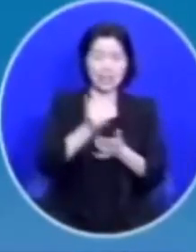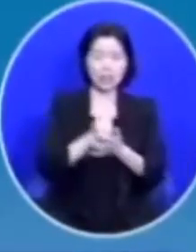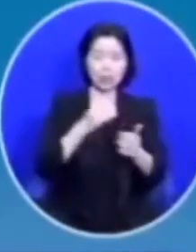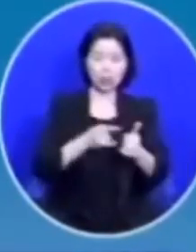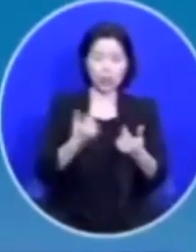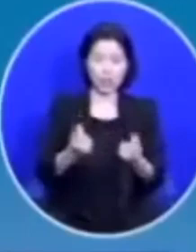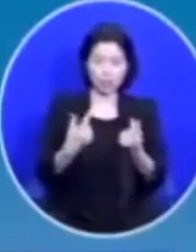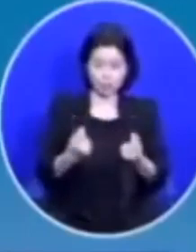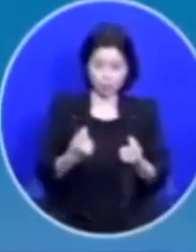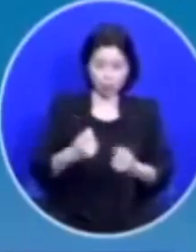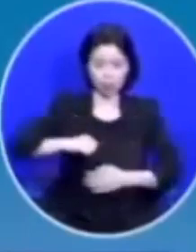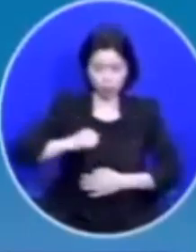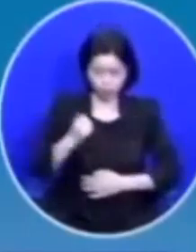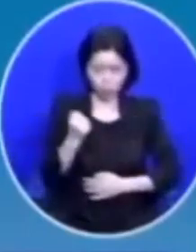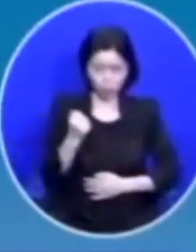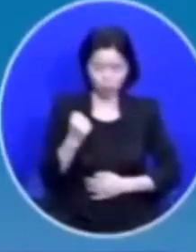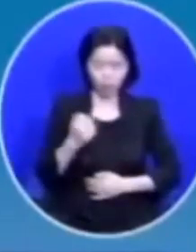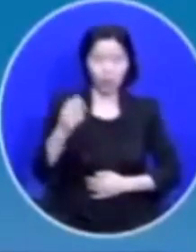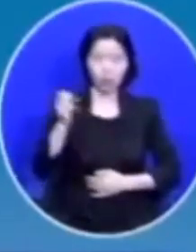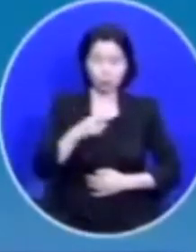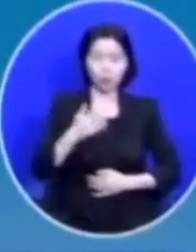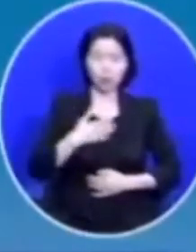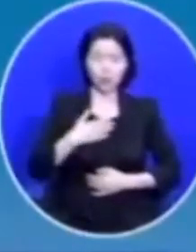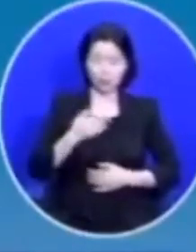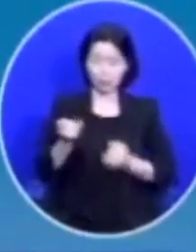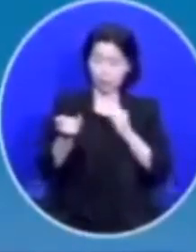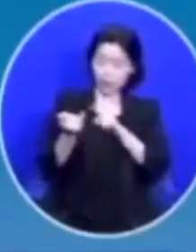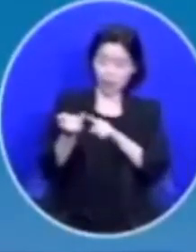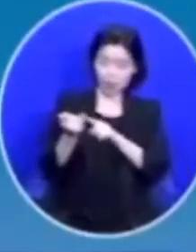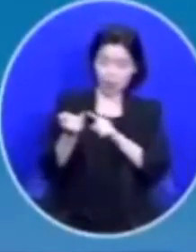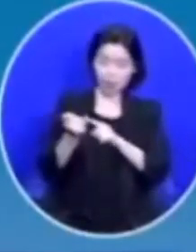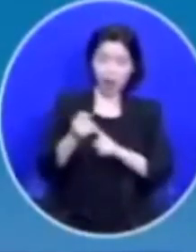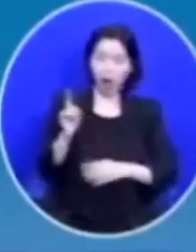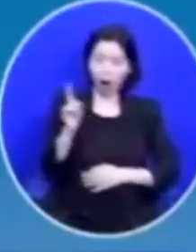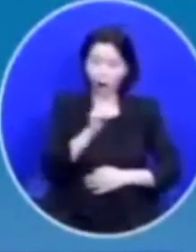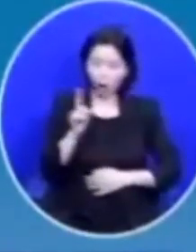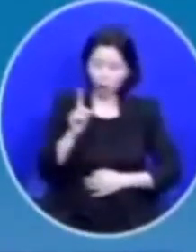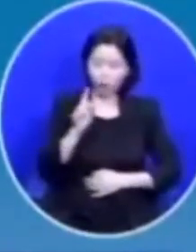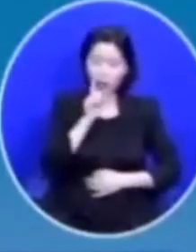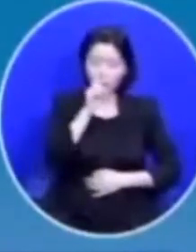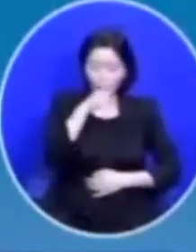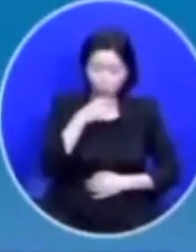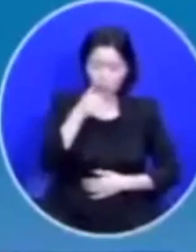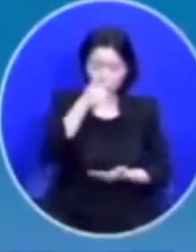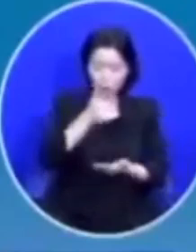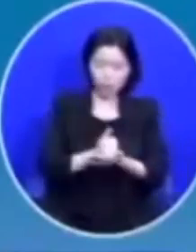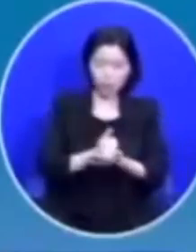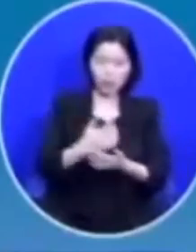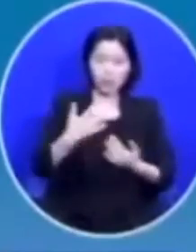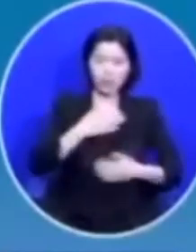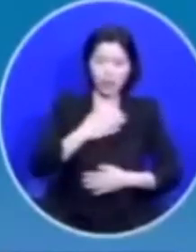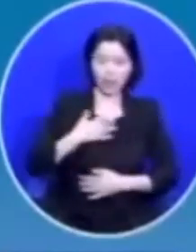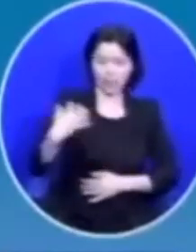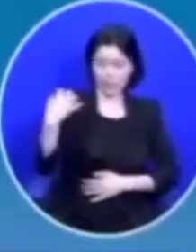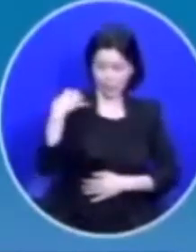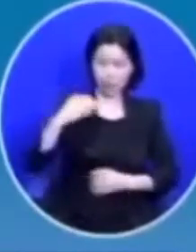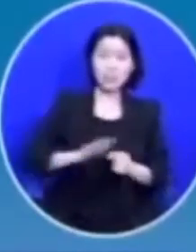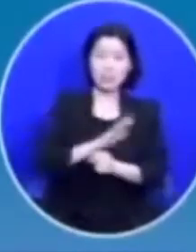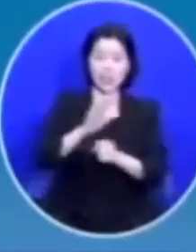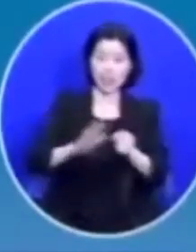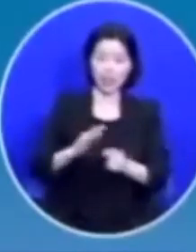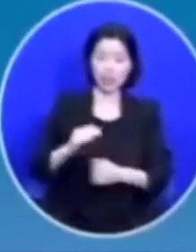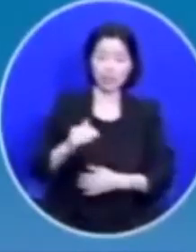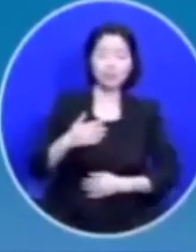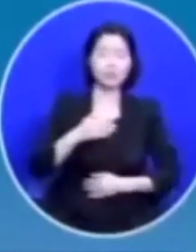제가 이제는 아내를 어떤 허물 것 죄도 다 내가 책임지는 그런 사랑을 제가 할게요